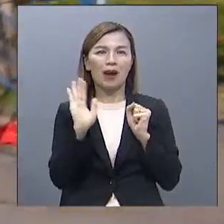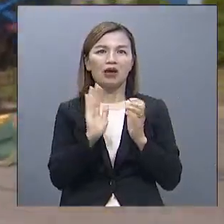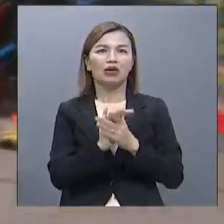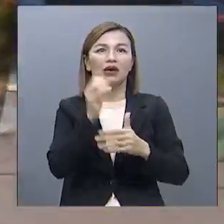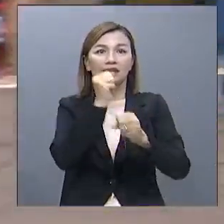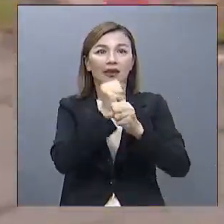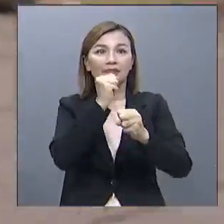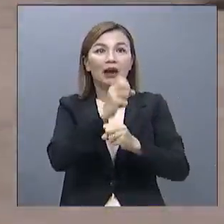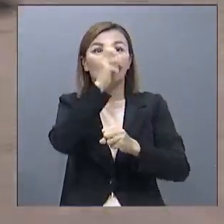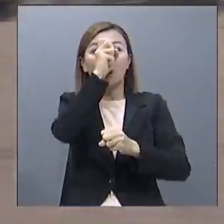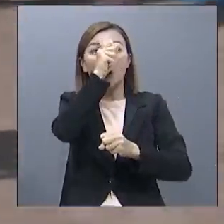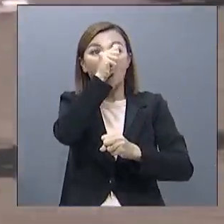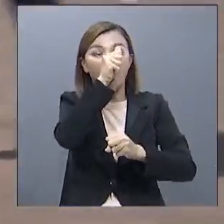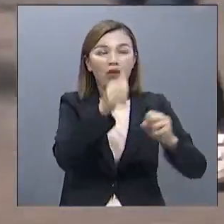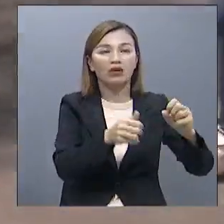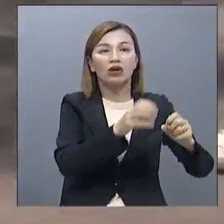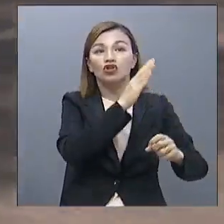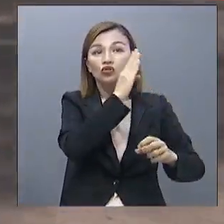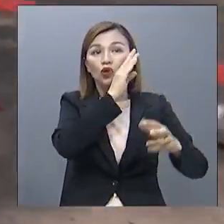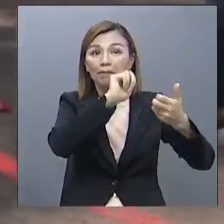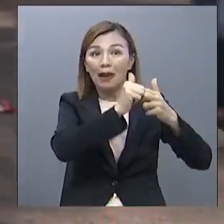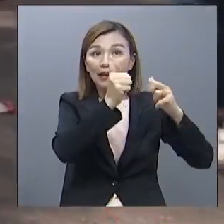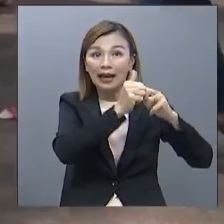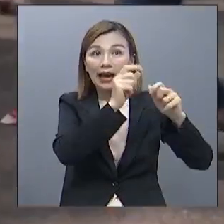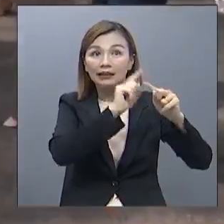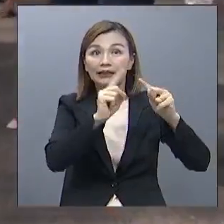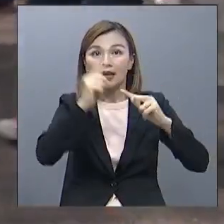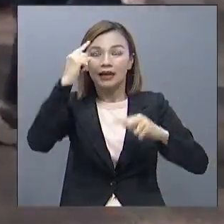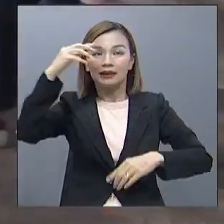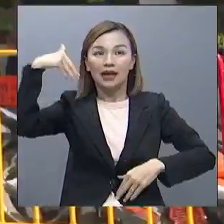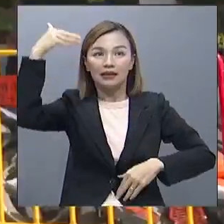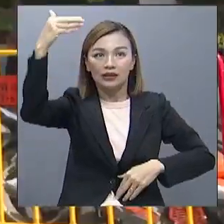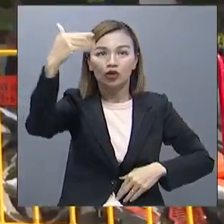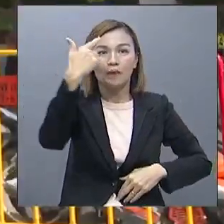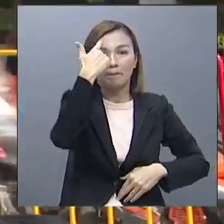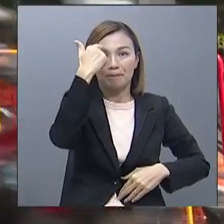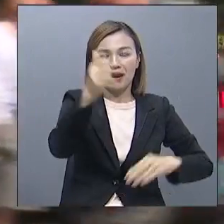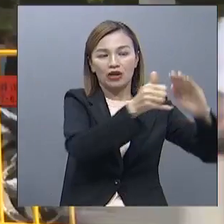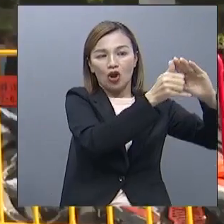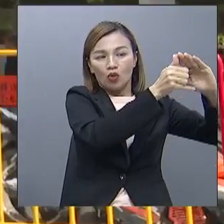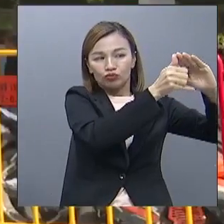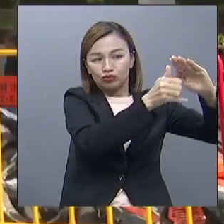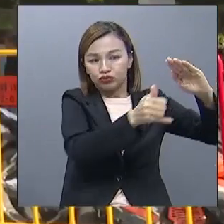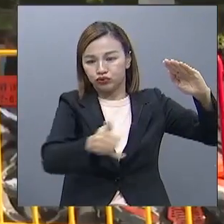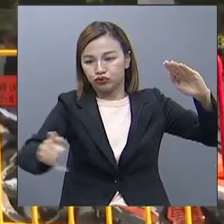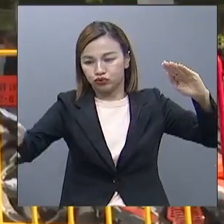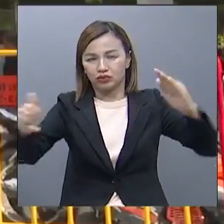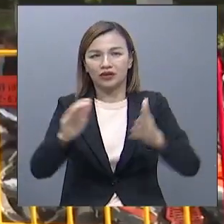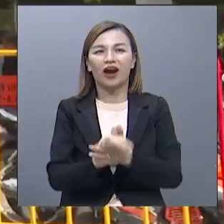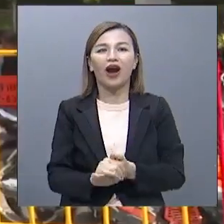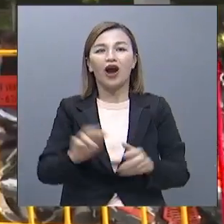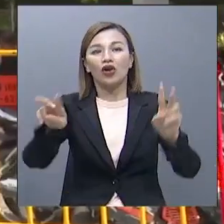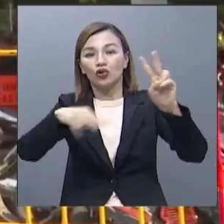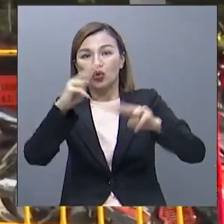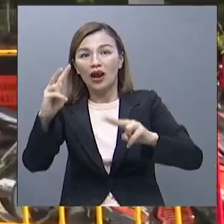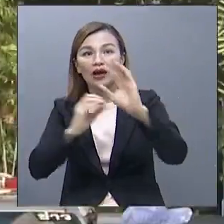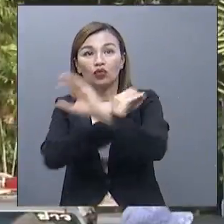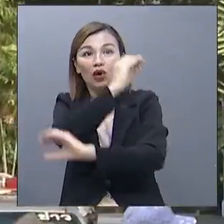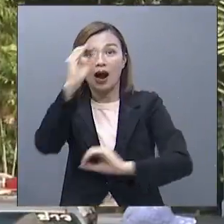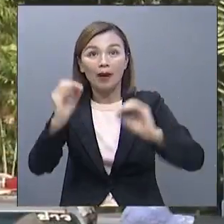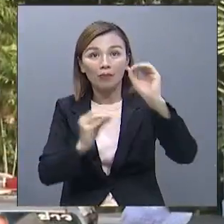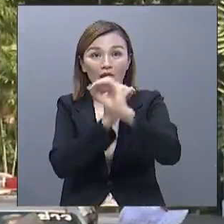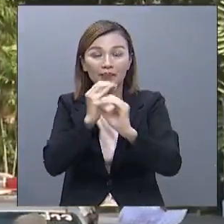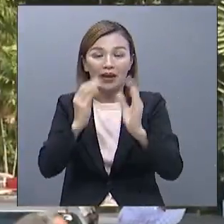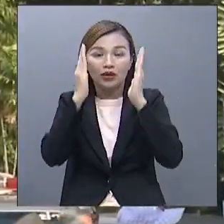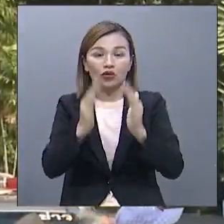ที่ถูกต้องหากต้องเกิดสถานการณ์ไม่คาดคิดขึ้นค่ะซึ่งทุกกิจกรรมก็อยู่ภายใต้การดูแลความปลอดภัยของเจ้าหน้าที่อย่างเข้มง